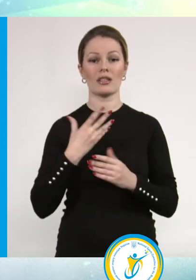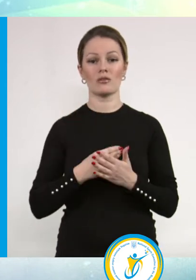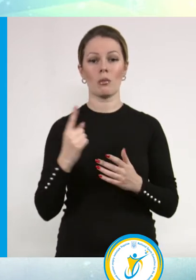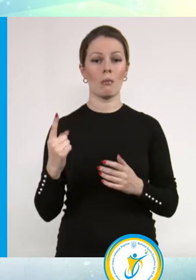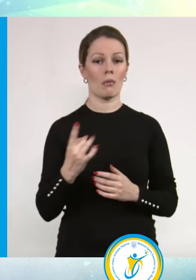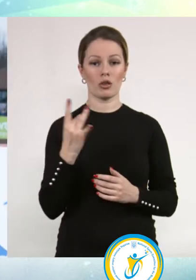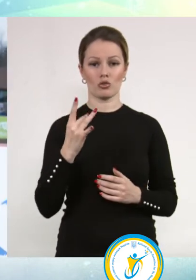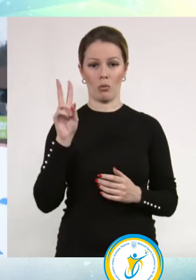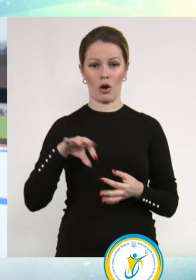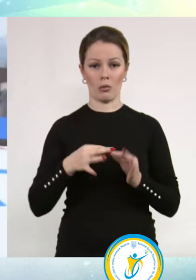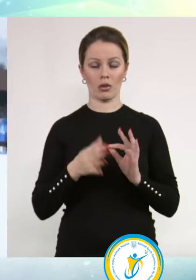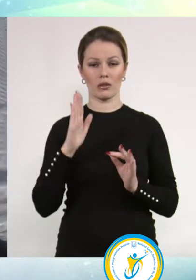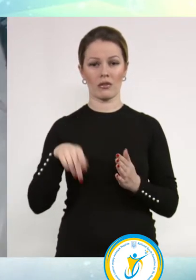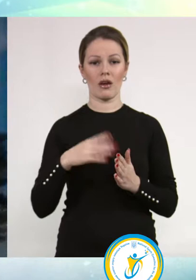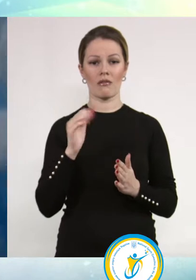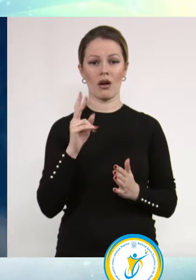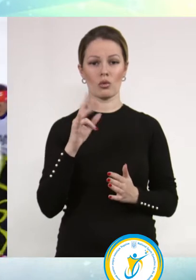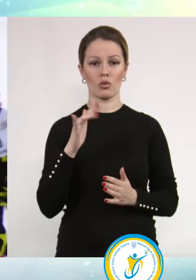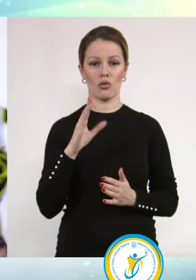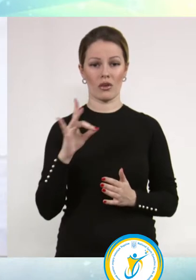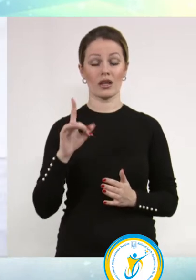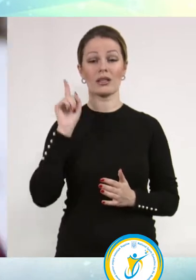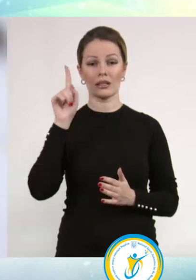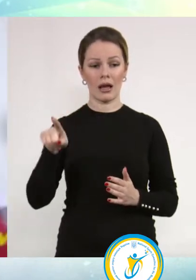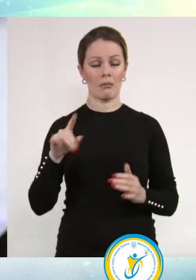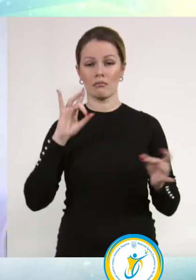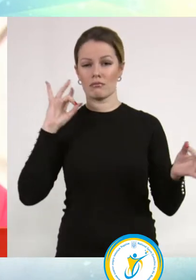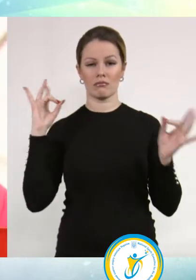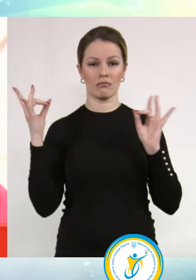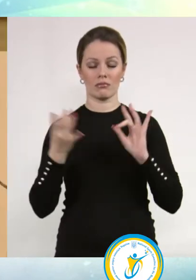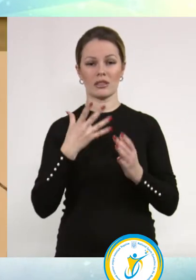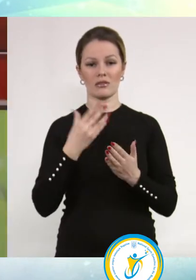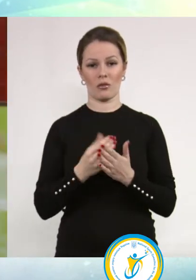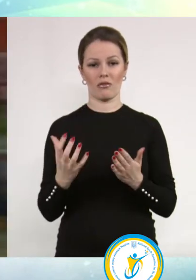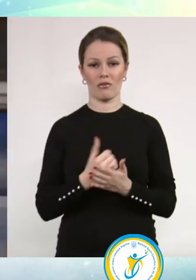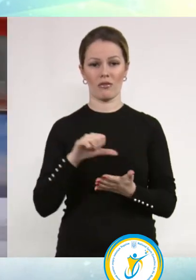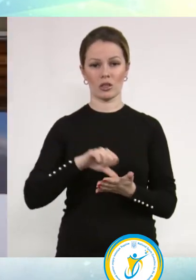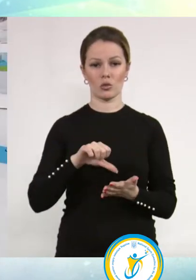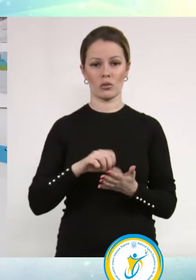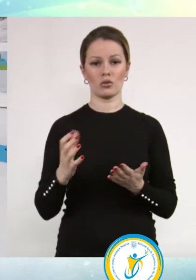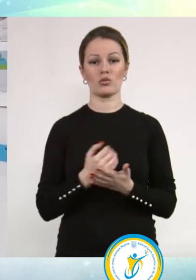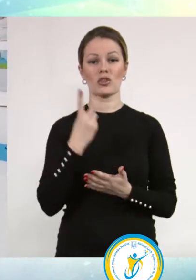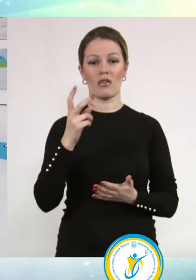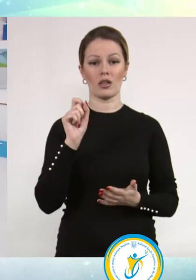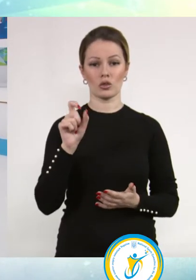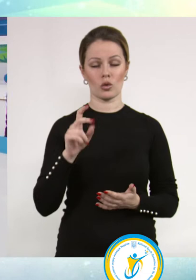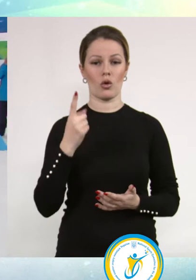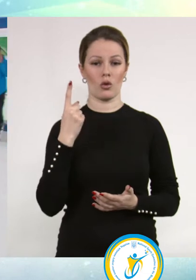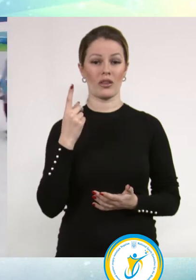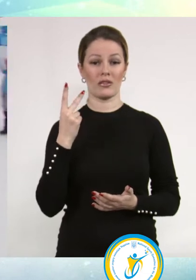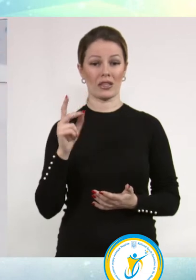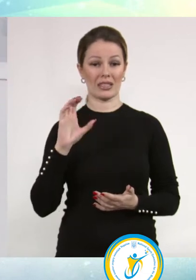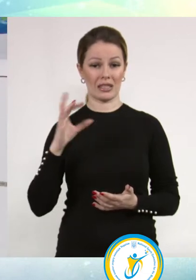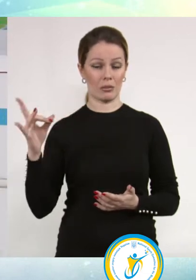на свою першу паралімпіаду у Ванкувер. І там приголомшила світ своїми виступами, здобувши 2 золота та